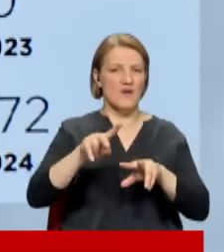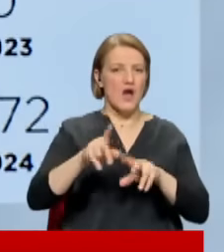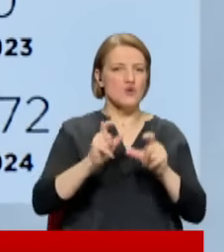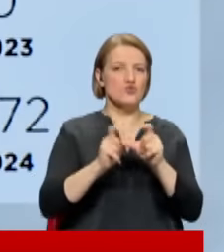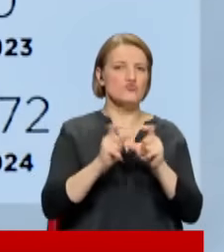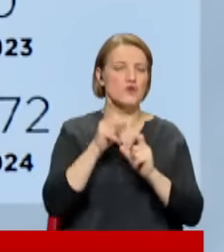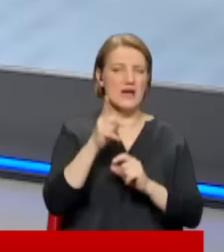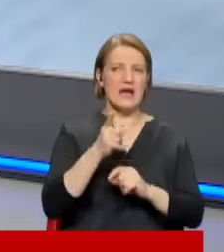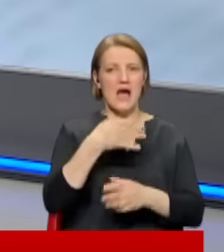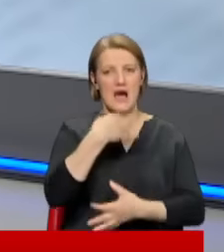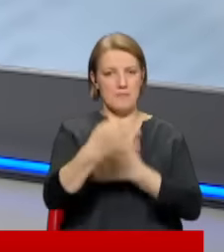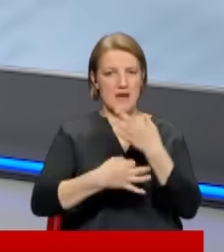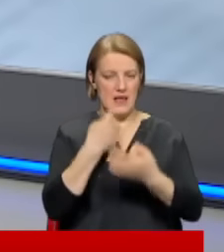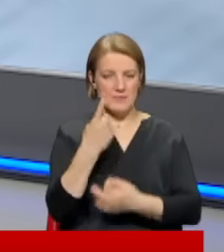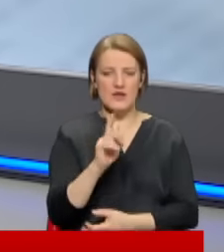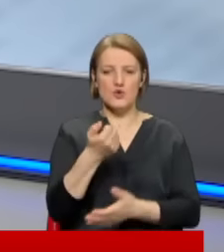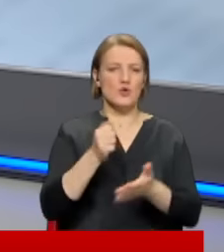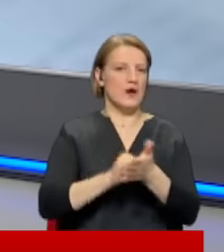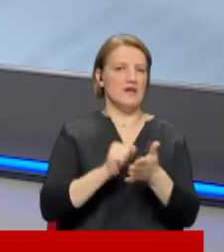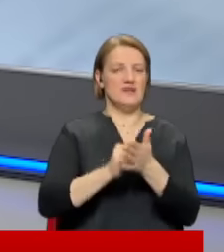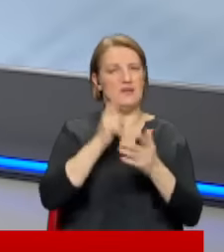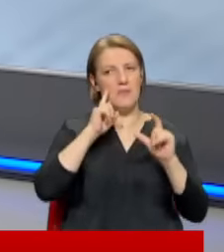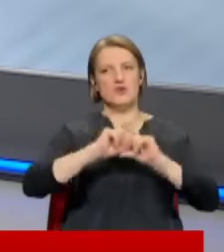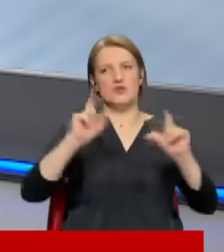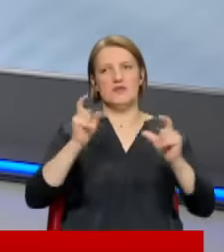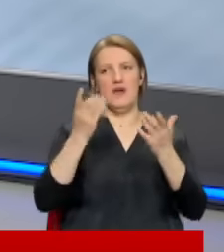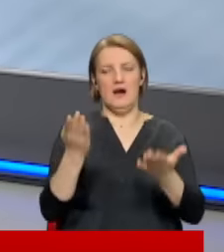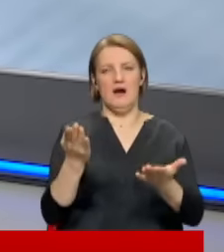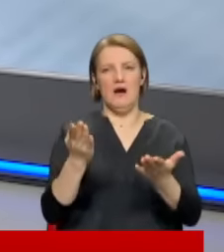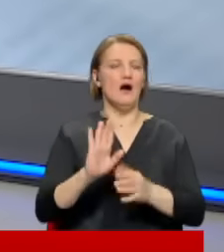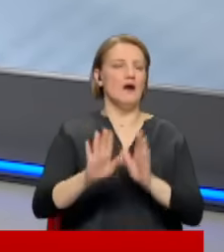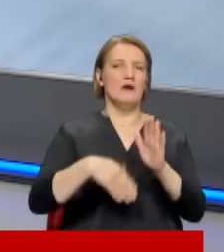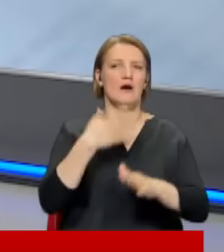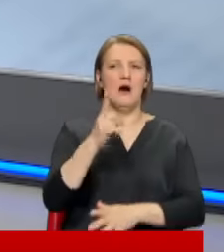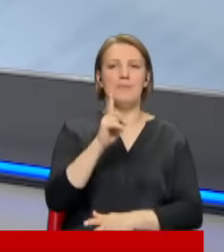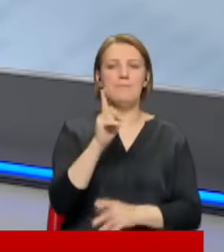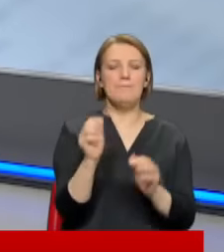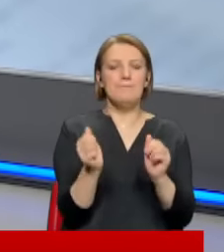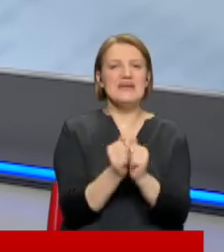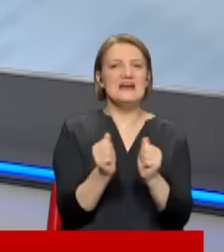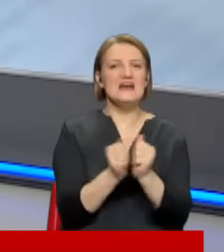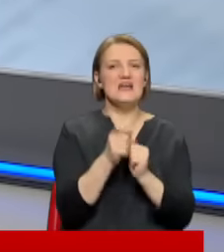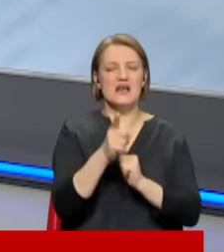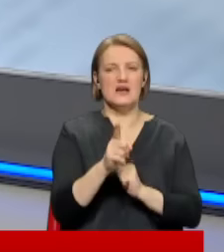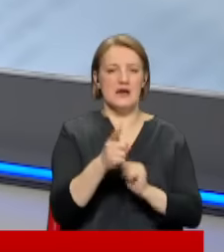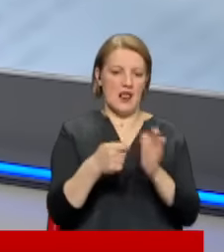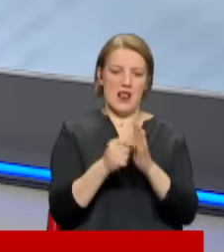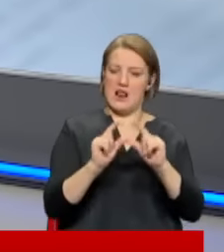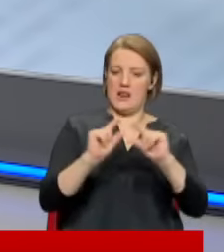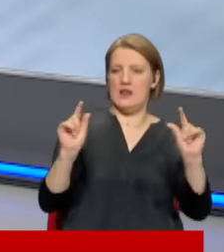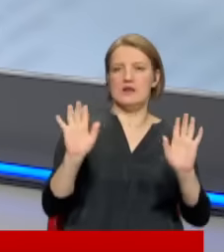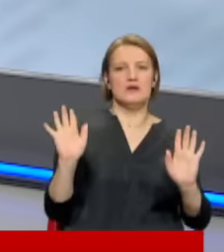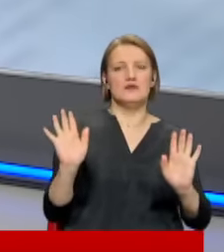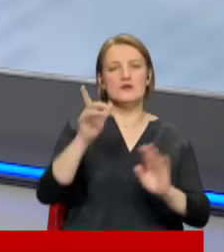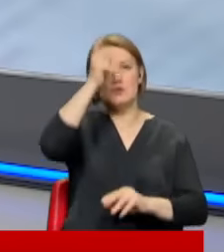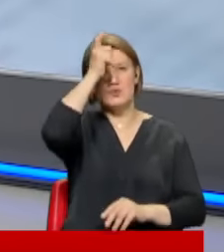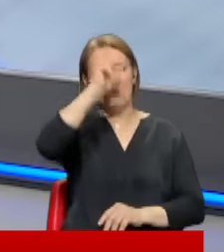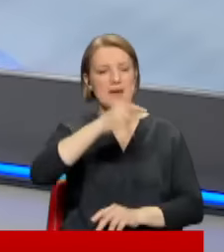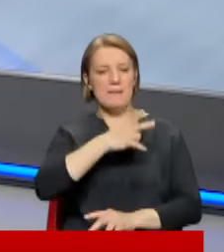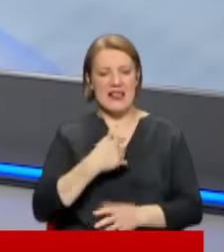haberi, çalışması Bir Gün Gazetesi'nin manşetinde. Sonra birlik sadece adında. Bakalım